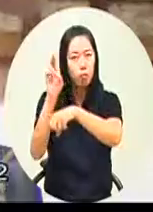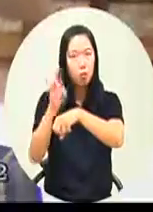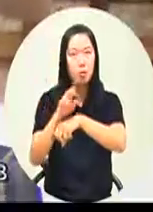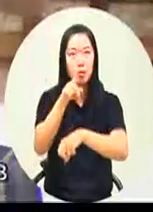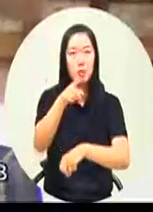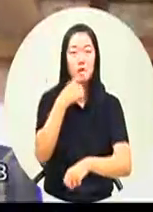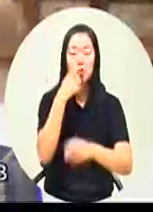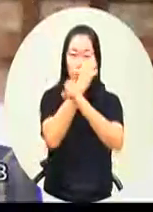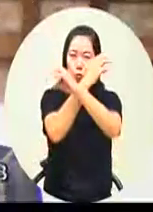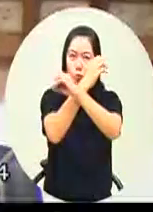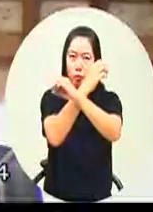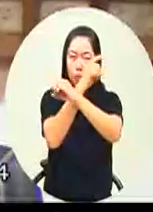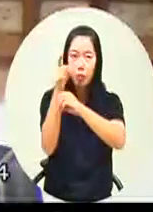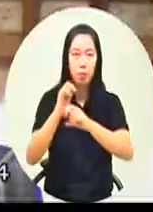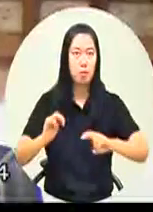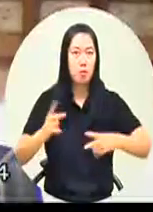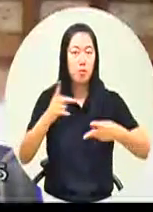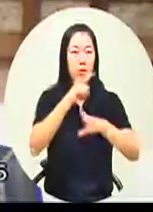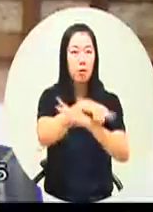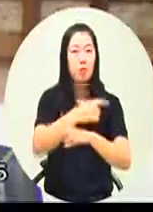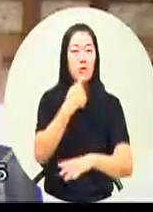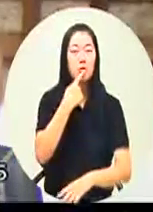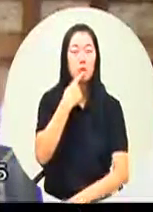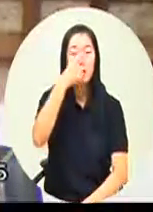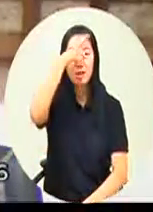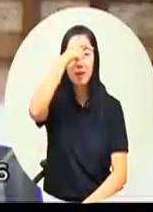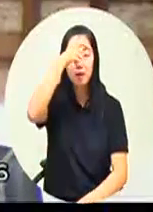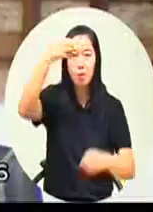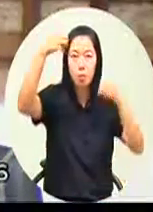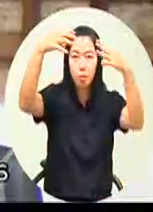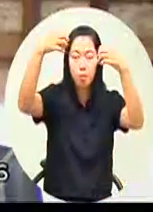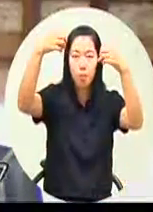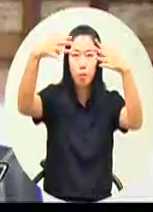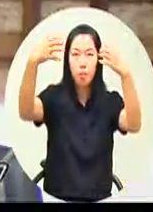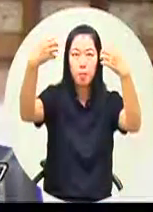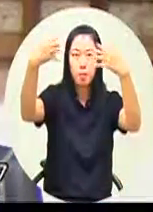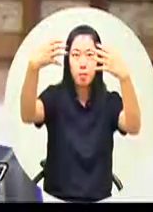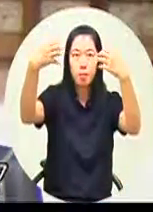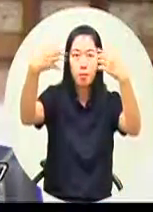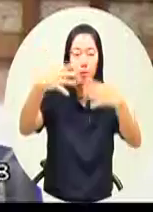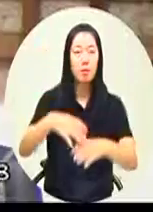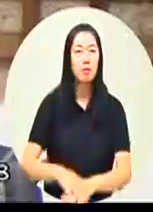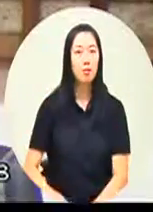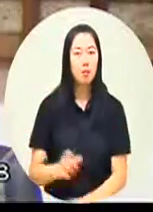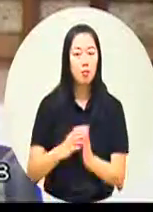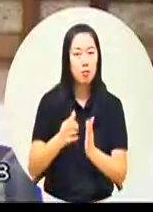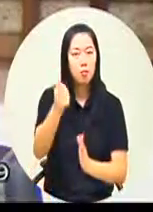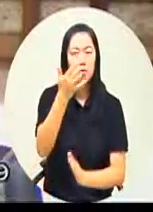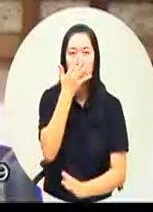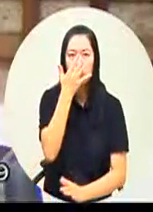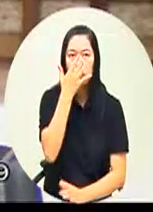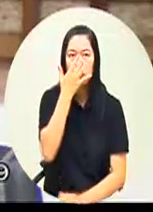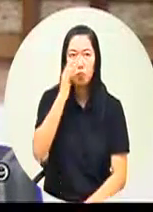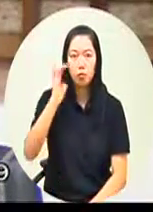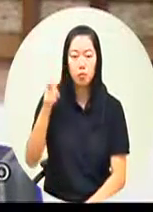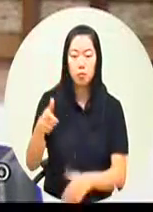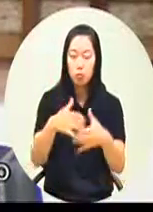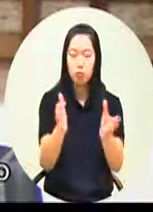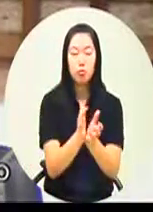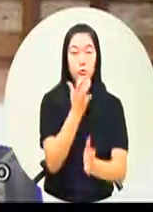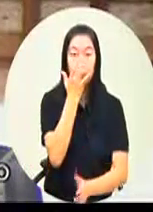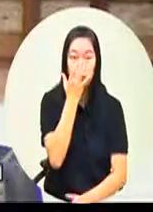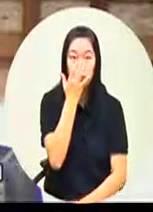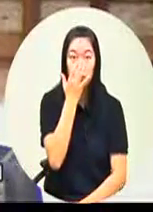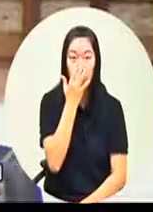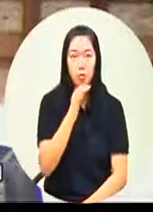绿灯的路段给它改为闪黄灯，闪黄灯。那局长可能不清楚啦，我们团队可能不清楚，这